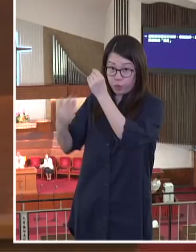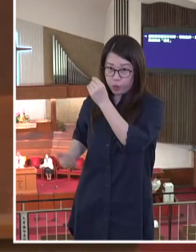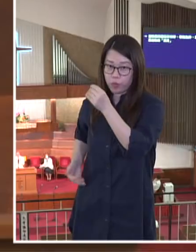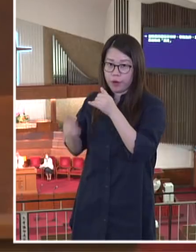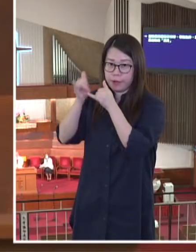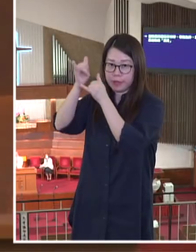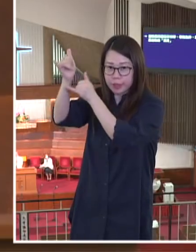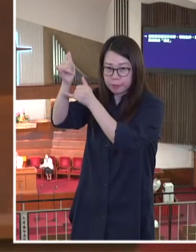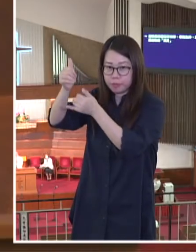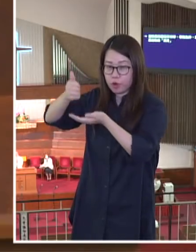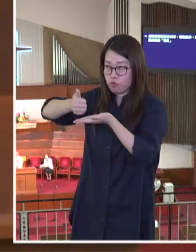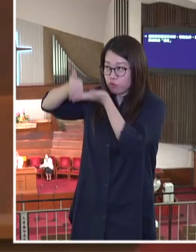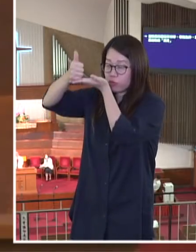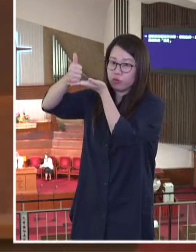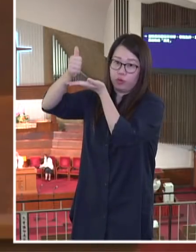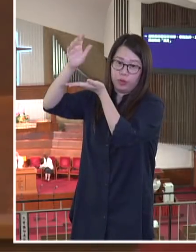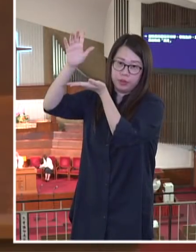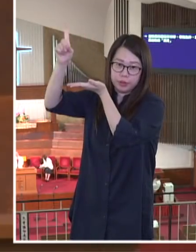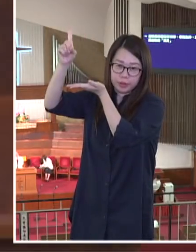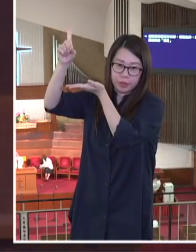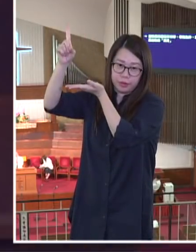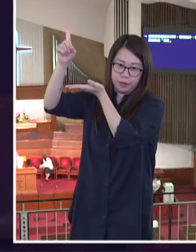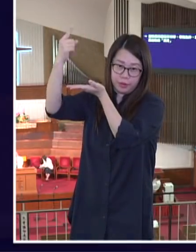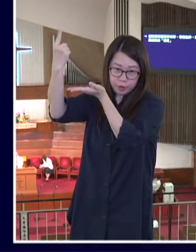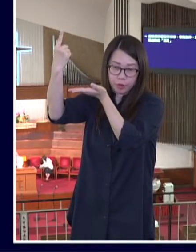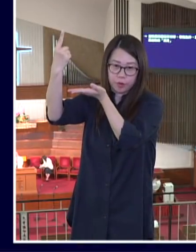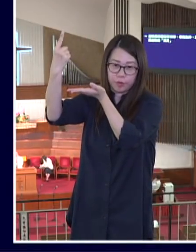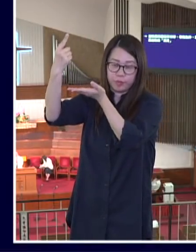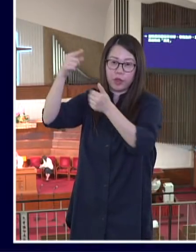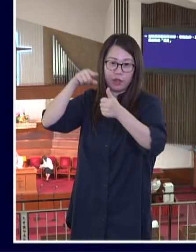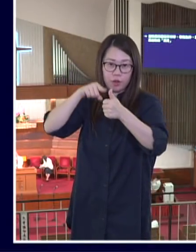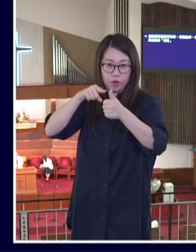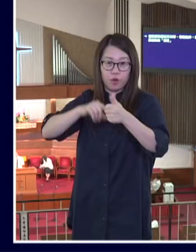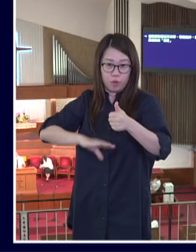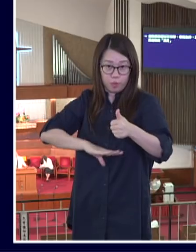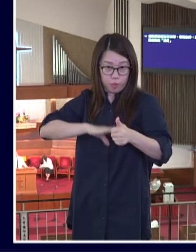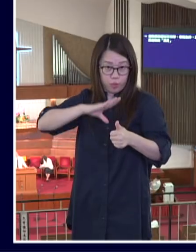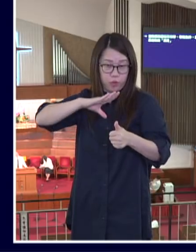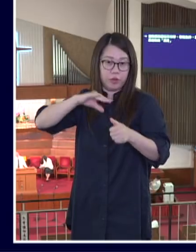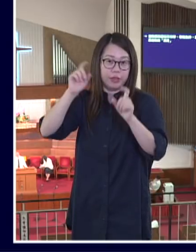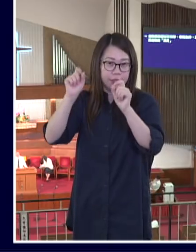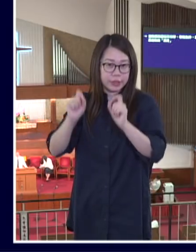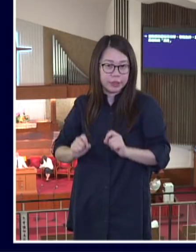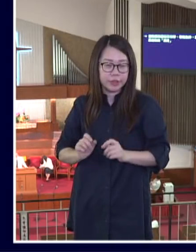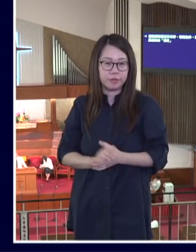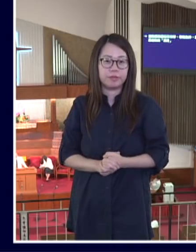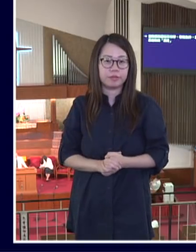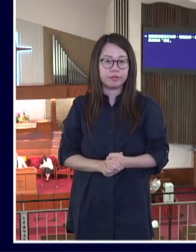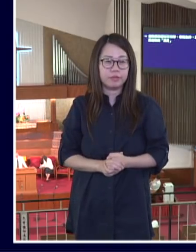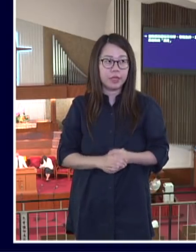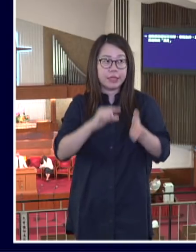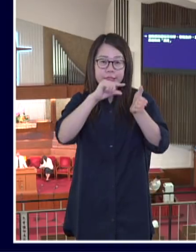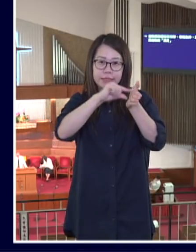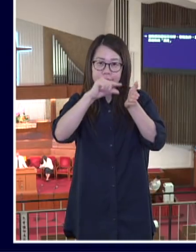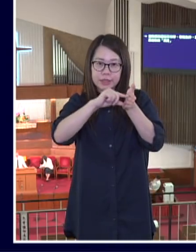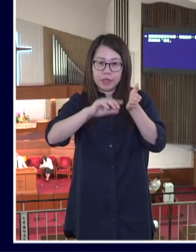尊耶和华为神。这个就是加勒的满。虽然我这个用了个满足，其实满足我仍然觉得